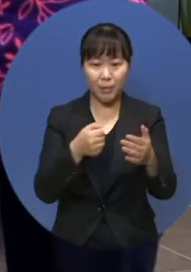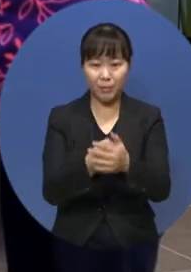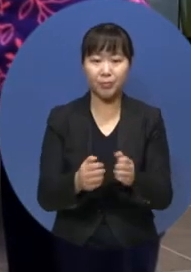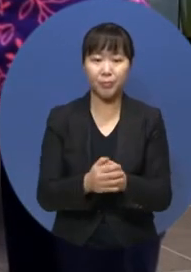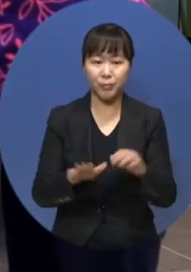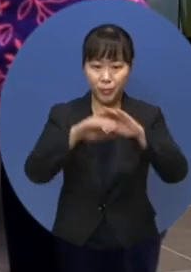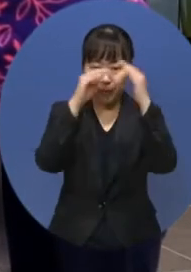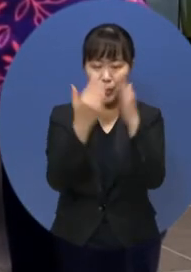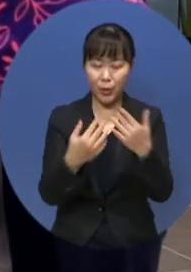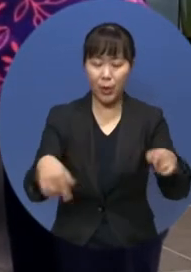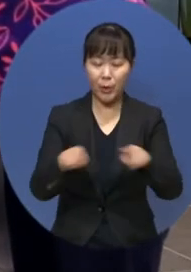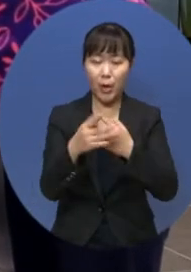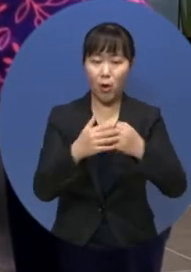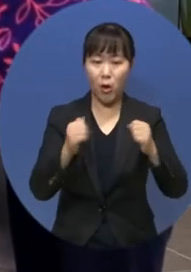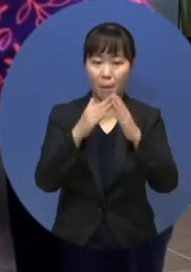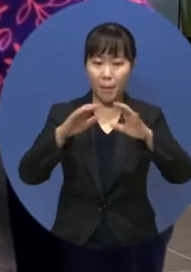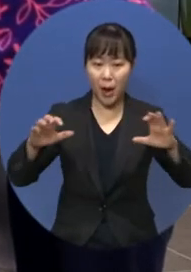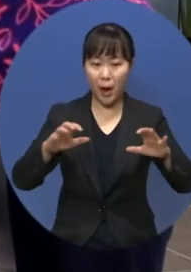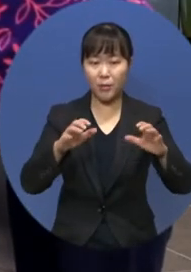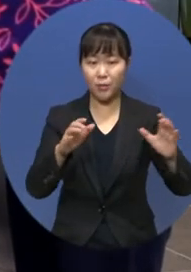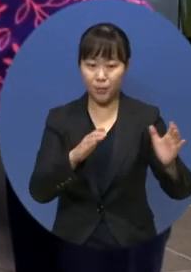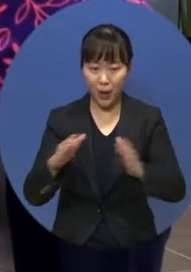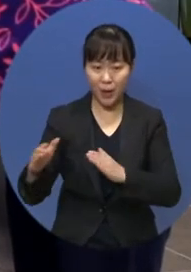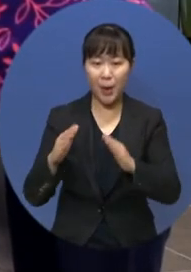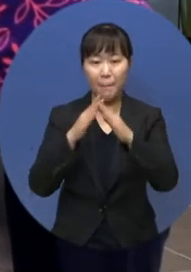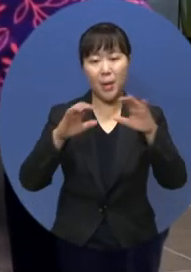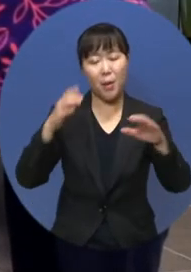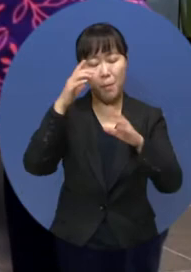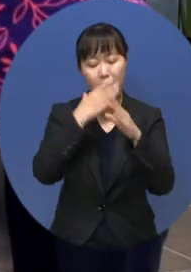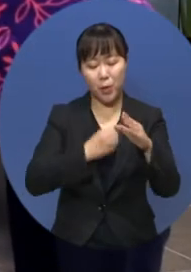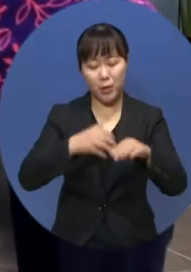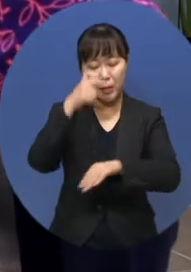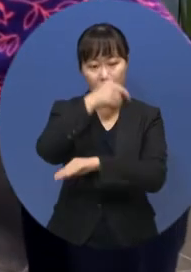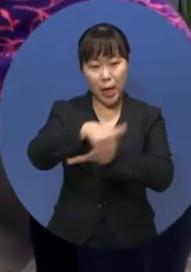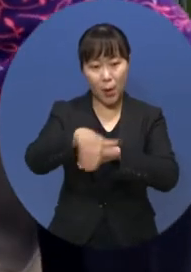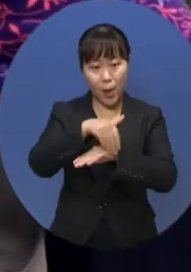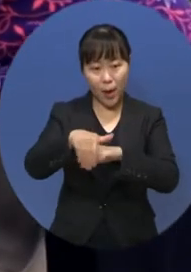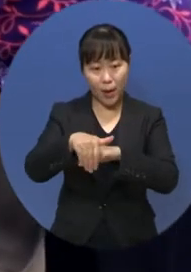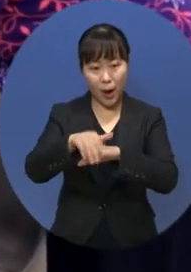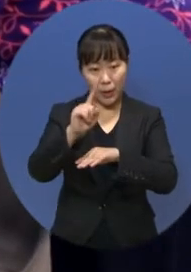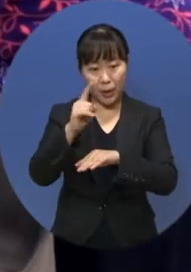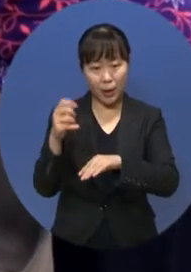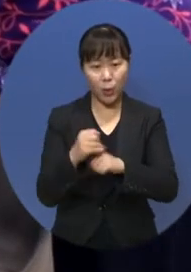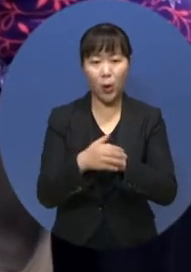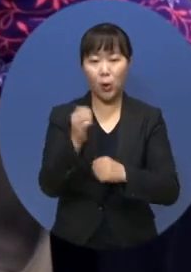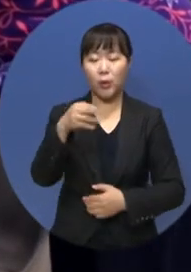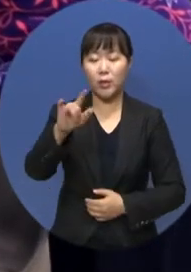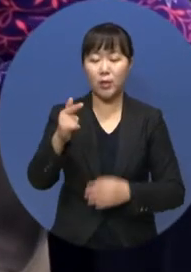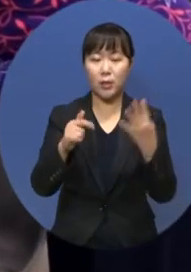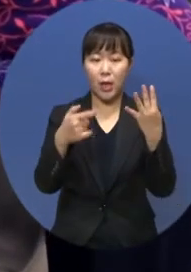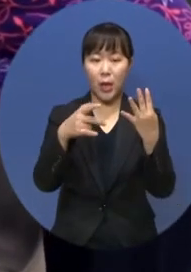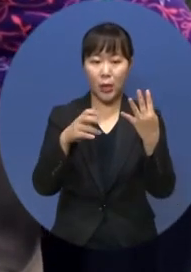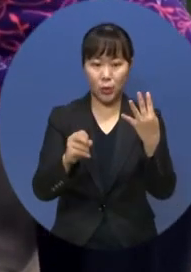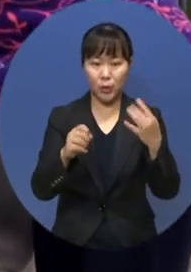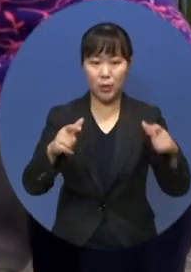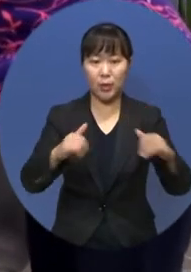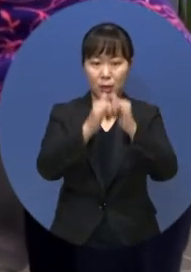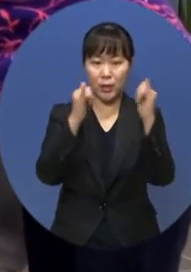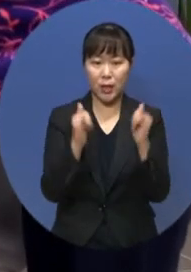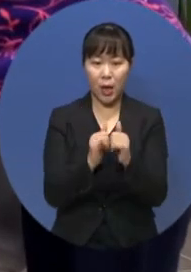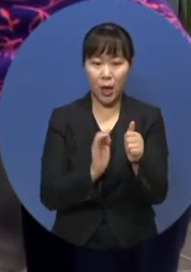같이 건강한 마을 만들기라는 마을복지계획의 일환으로 회천사동